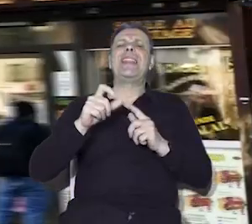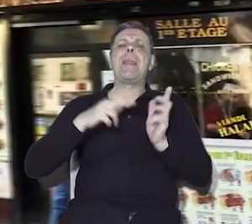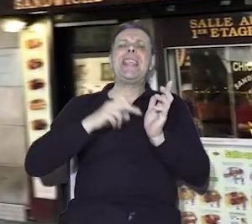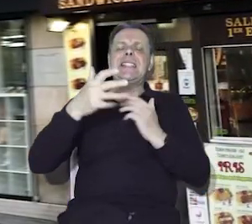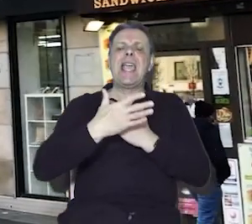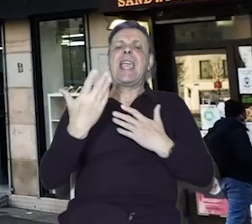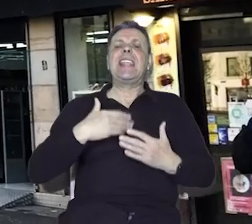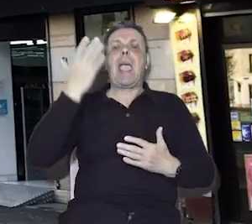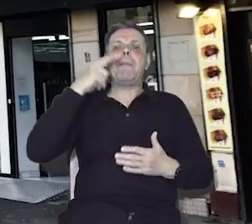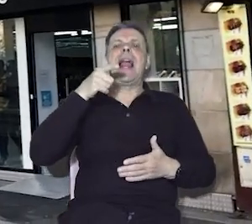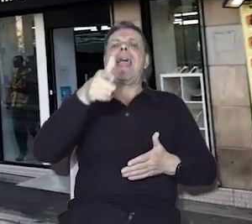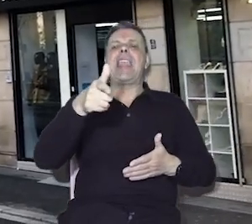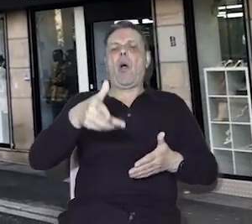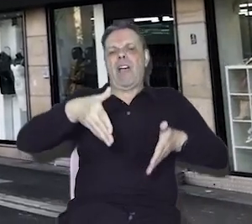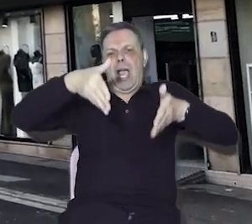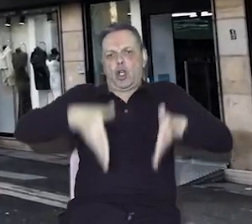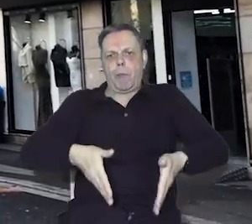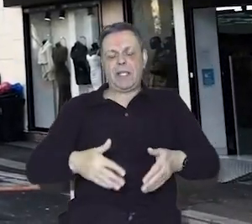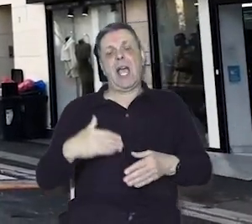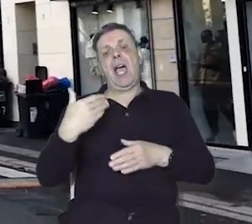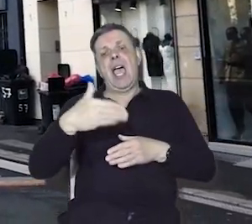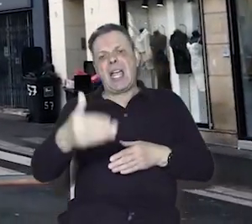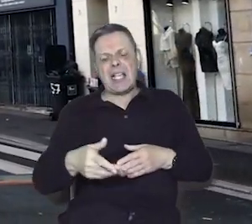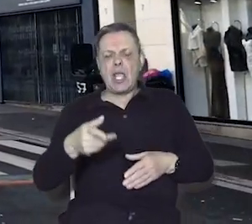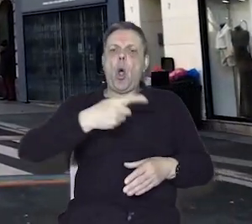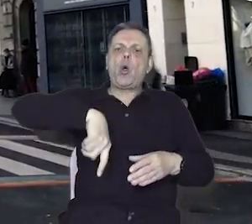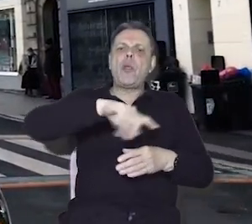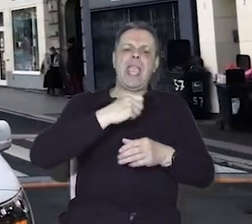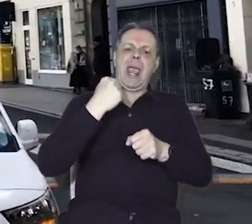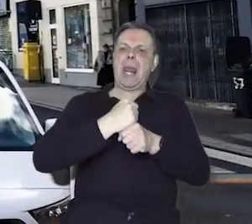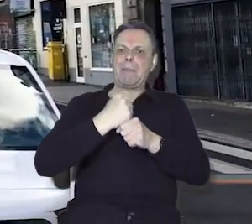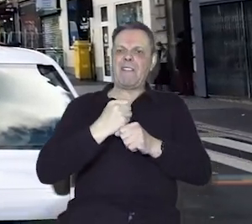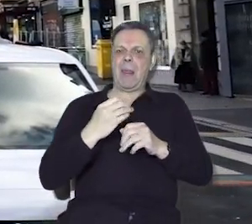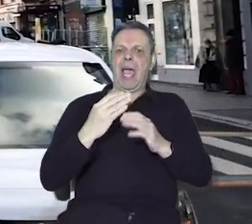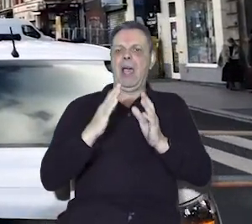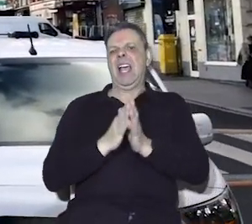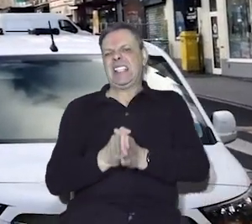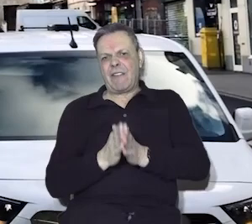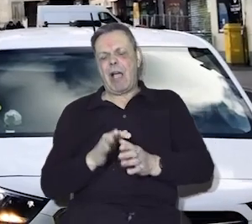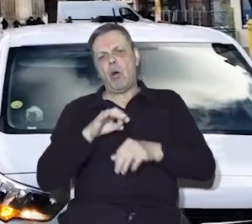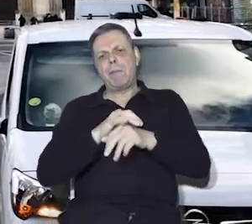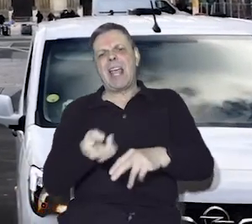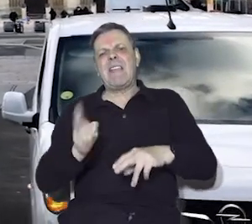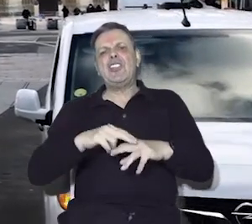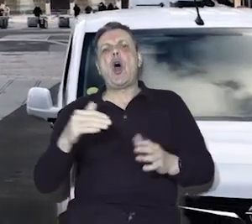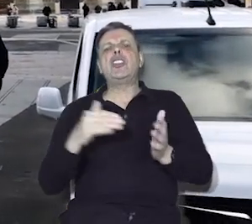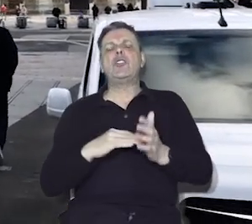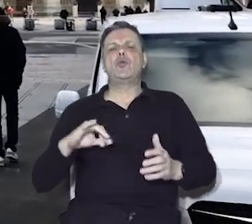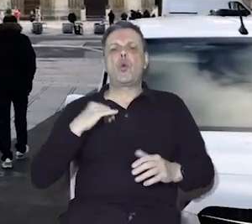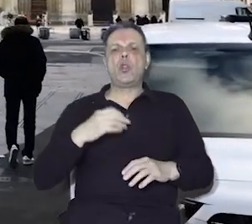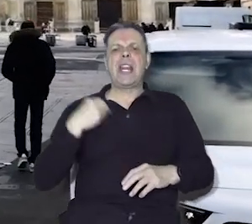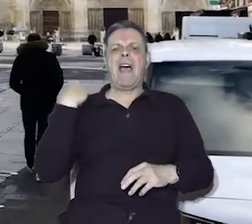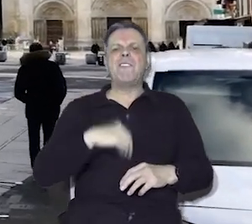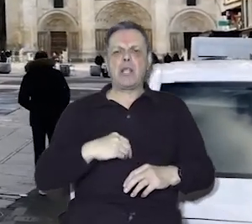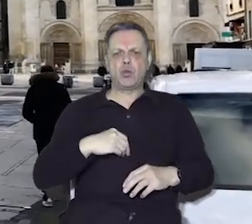nalazila njegova grobnica. Kasnije je oko nje izgrađena bazilika, koja prati više od 1000 godina francuske